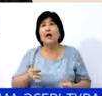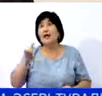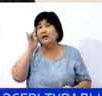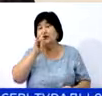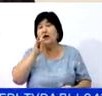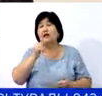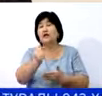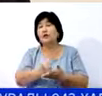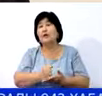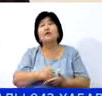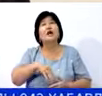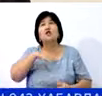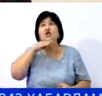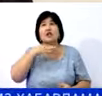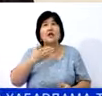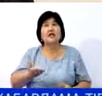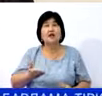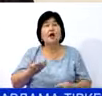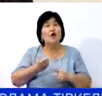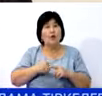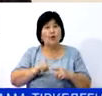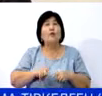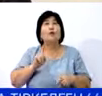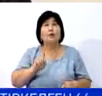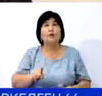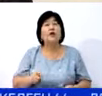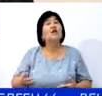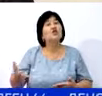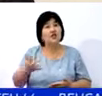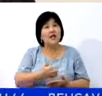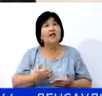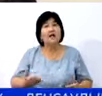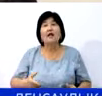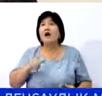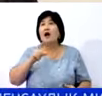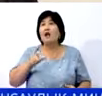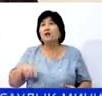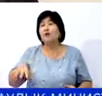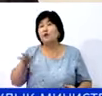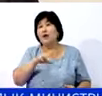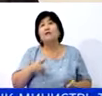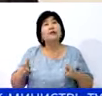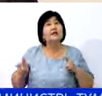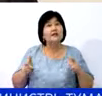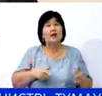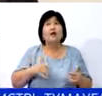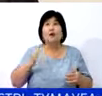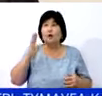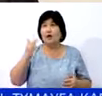жағармай қоры жеткілікті. Осы жинап алатын адамдарымыз бәріміз дайын. Бұлай қаласа